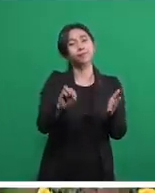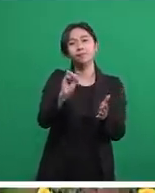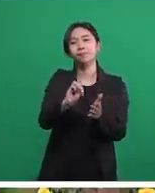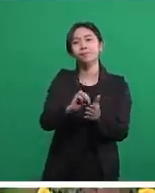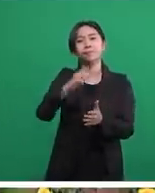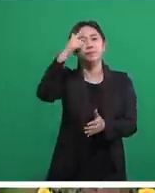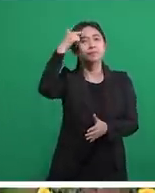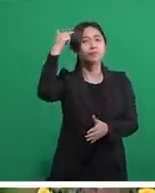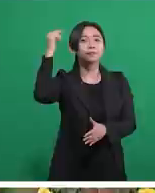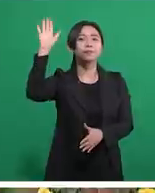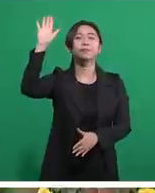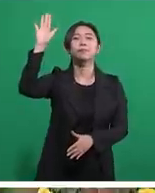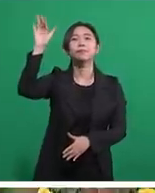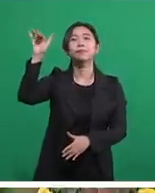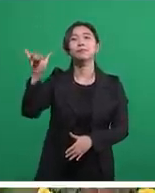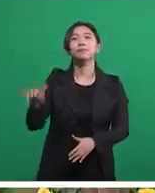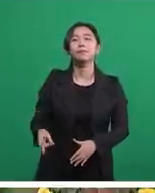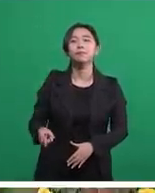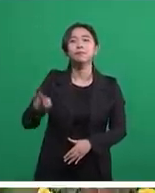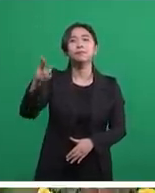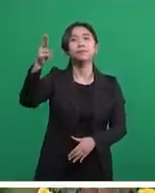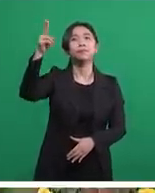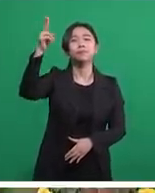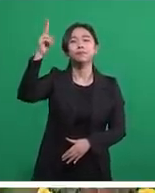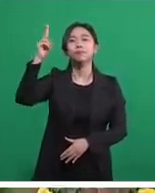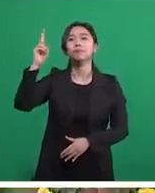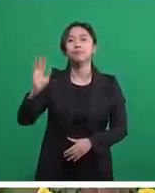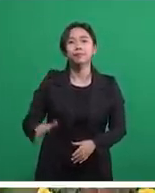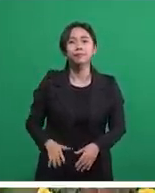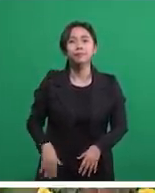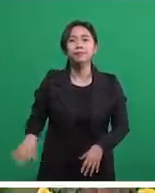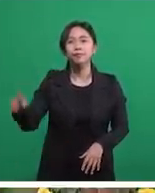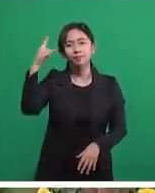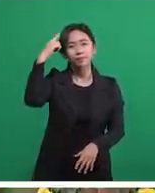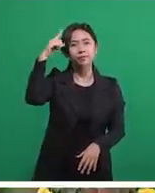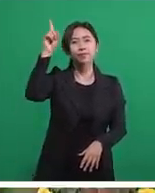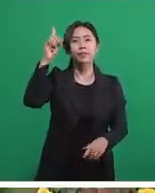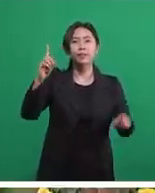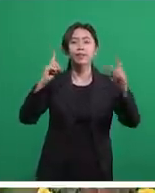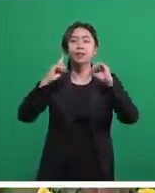Untuk